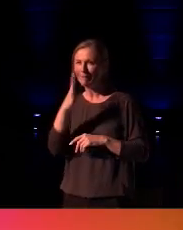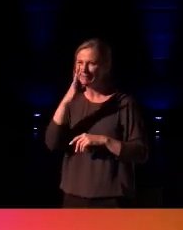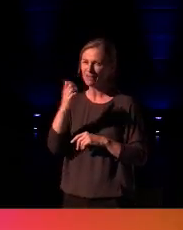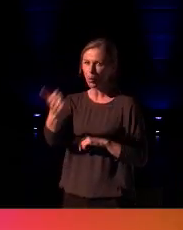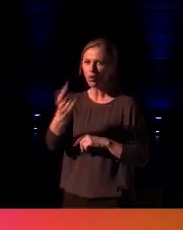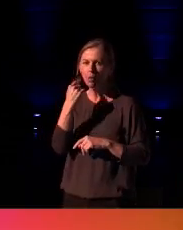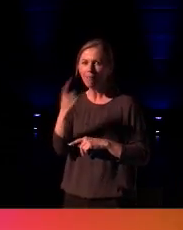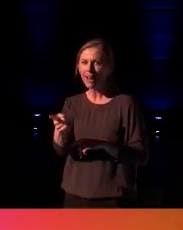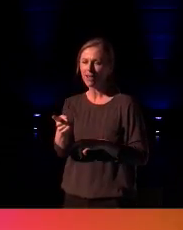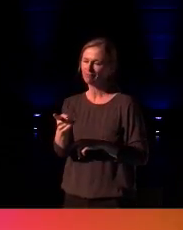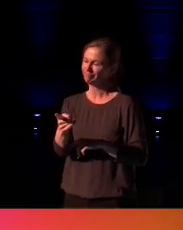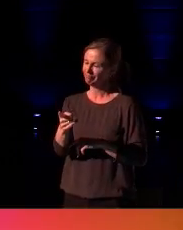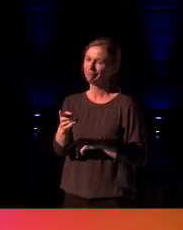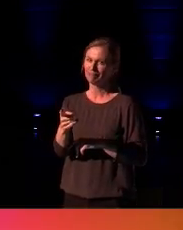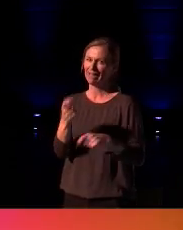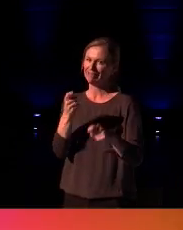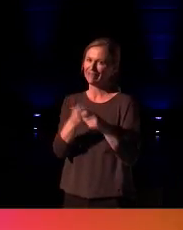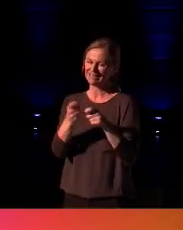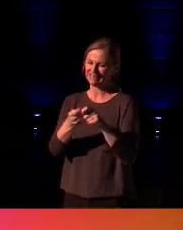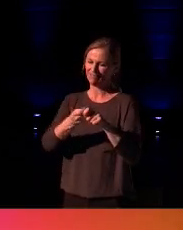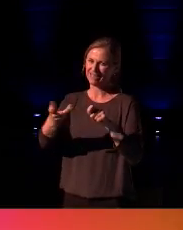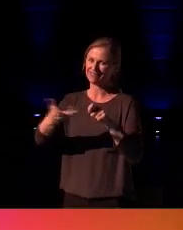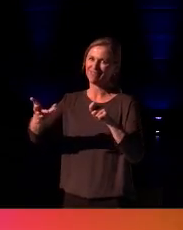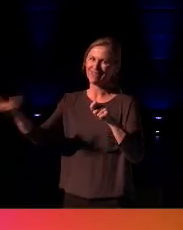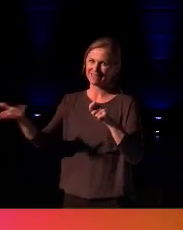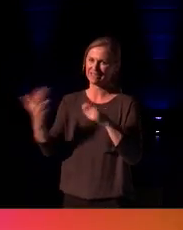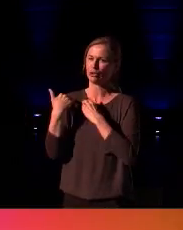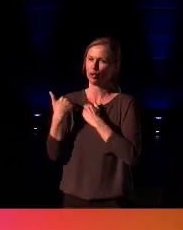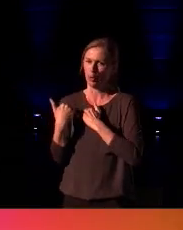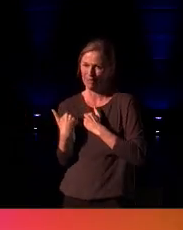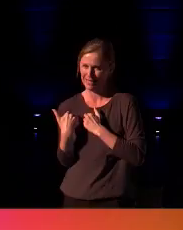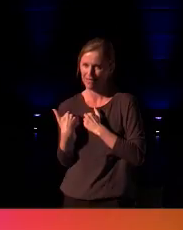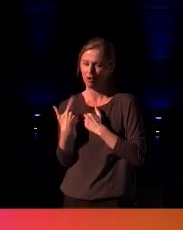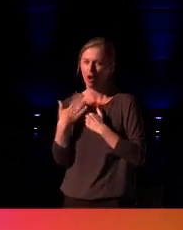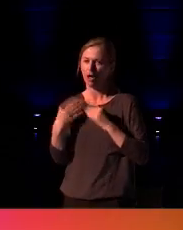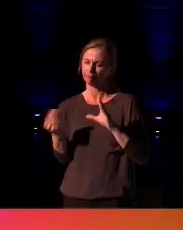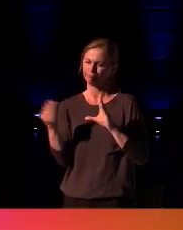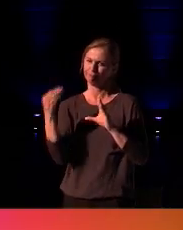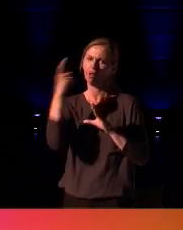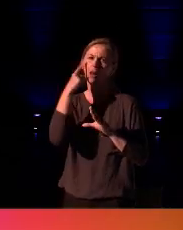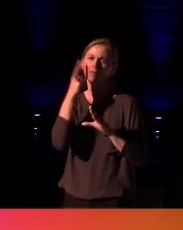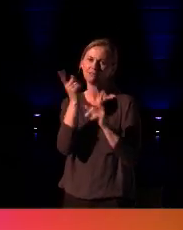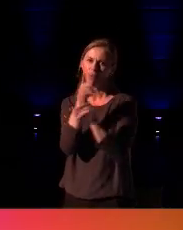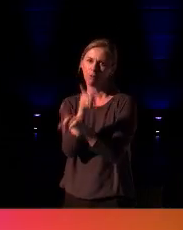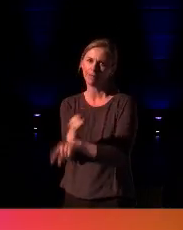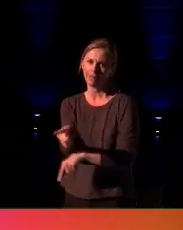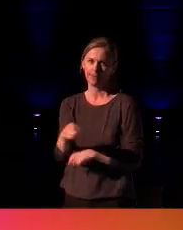85-90 år, så nesten flertallet skrøpelige og har disse aldersforandringene.